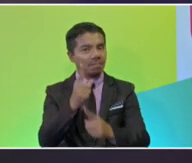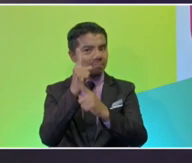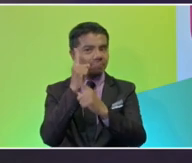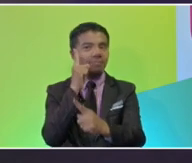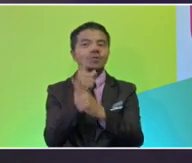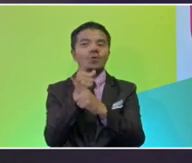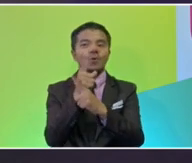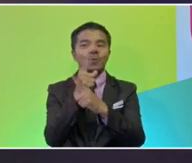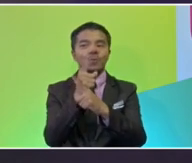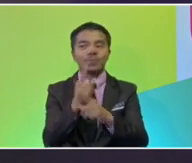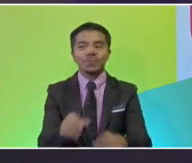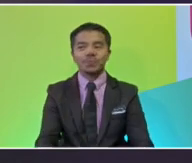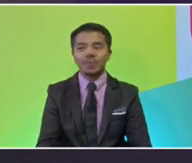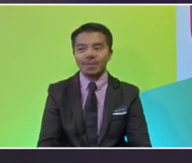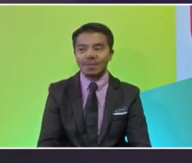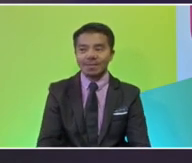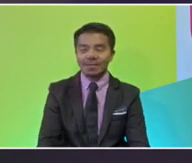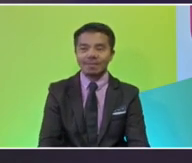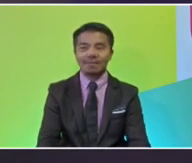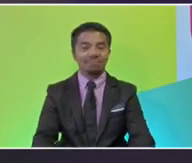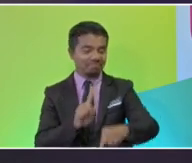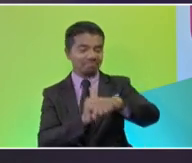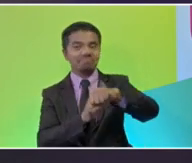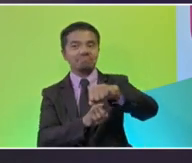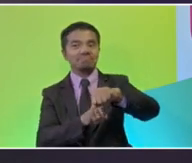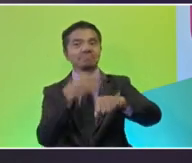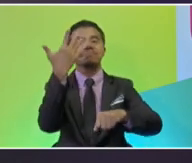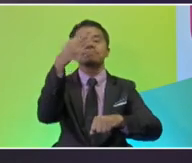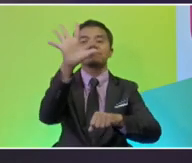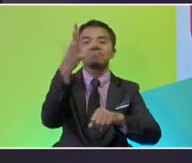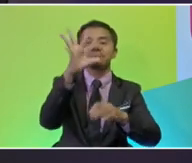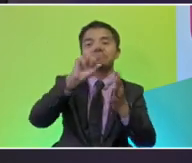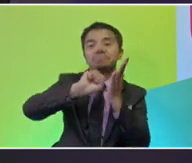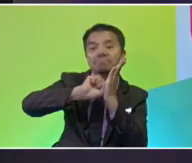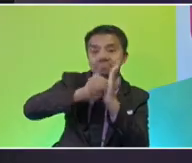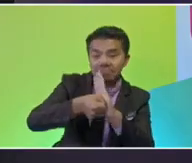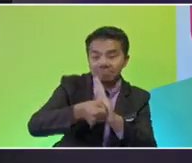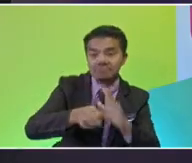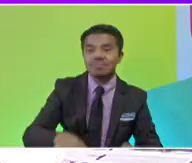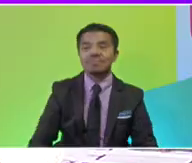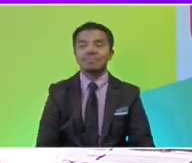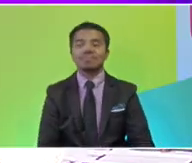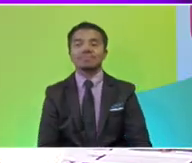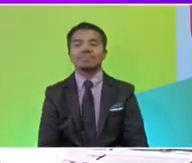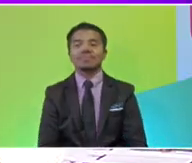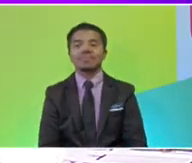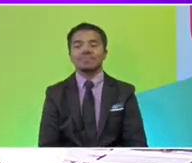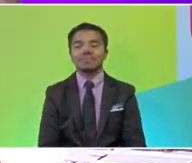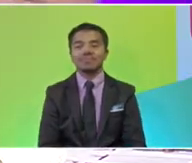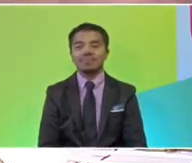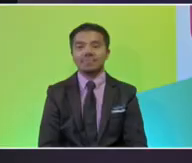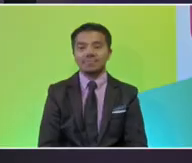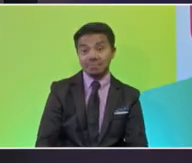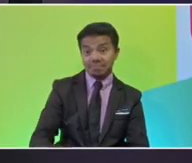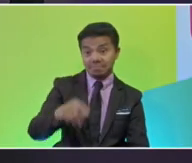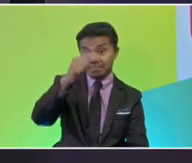masih diambil tadi lebih kurang 15-an Oke jadi sekarang saya akan tanya soalnya berdasarkan aktivitas